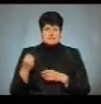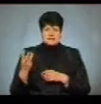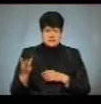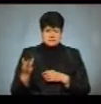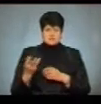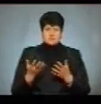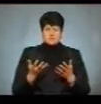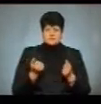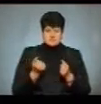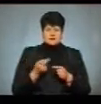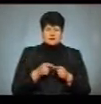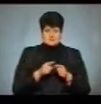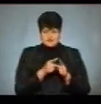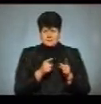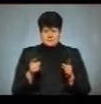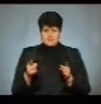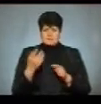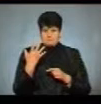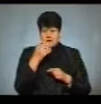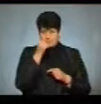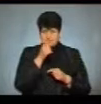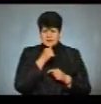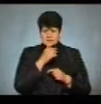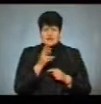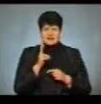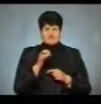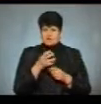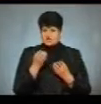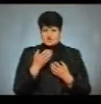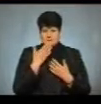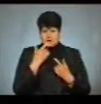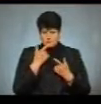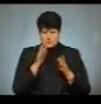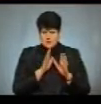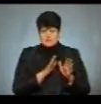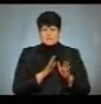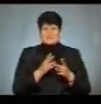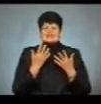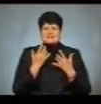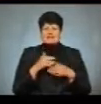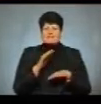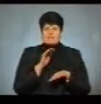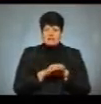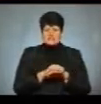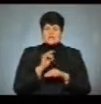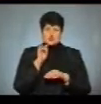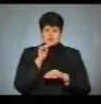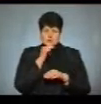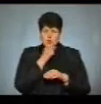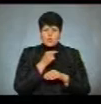якщо ми візьмемо за цих 4-5 місяців, ще квітня немає інформації, скільки фактично